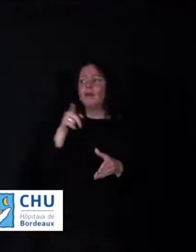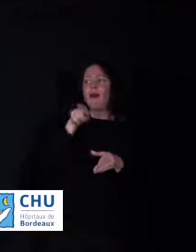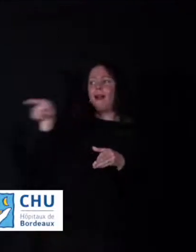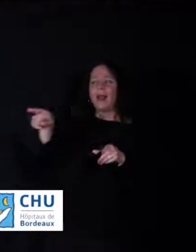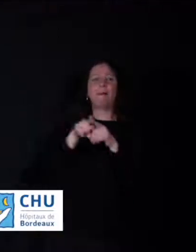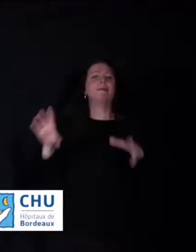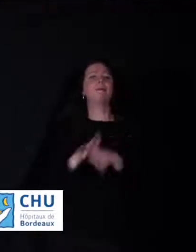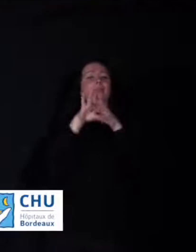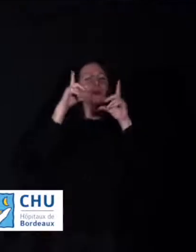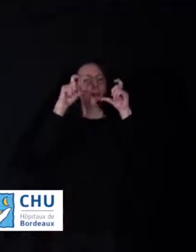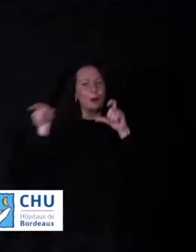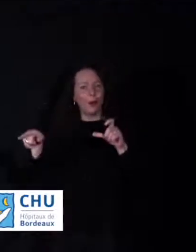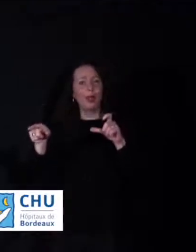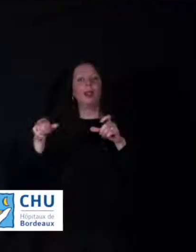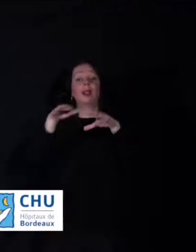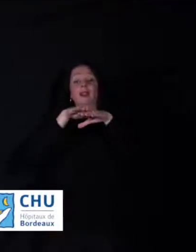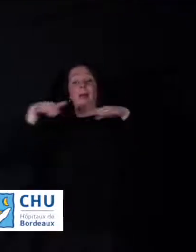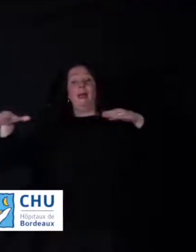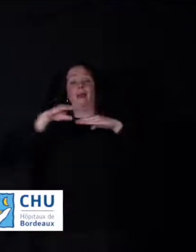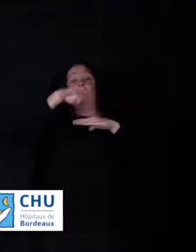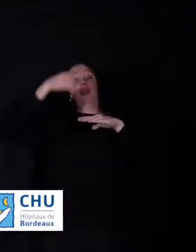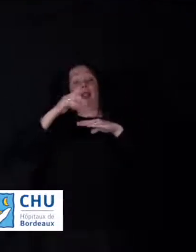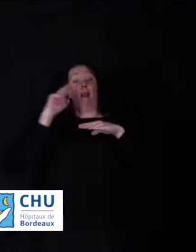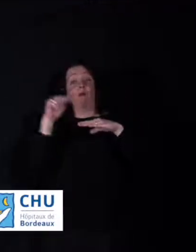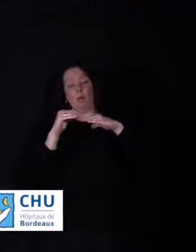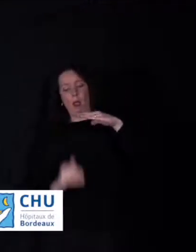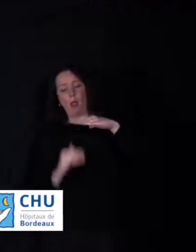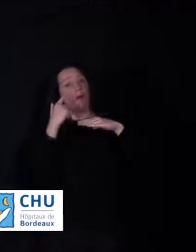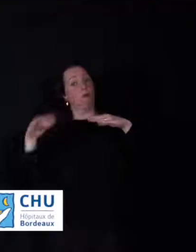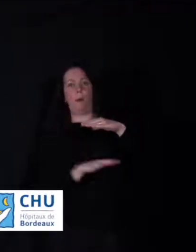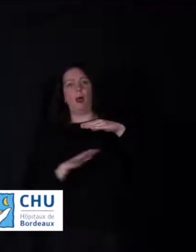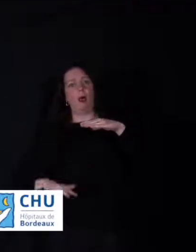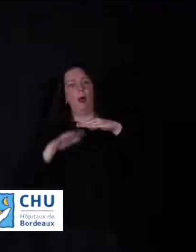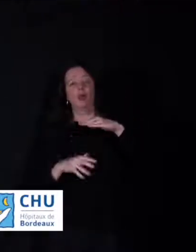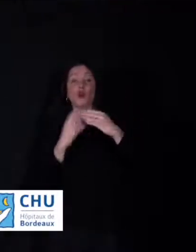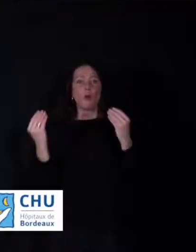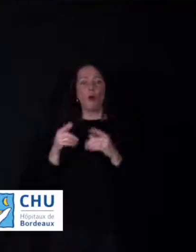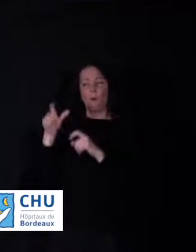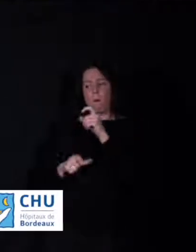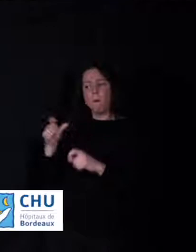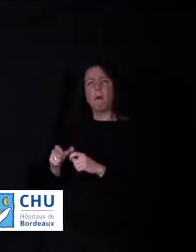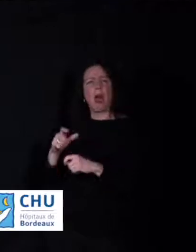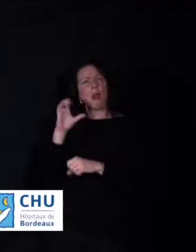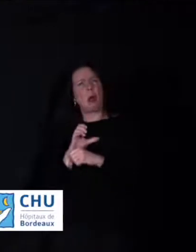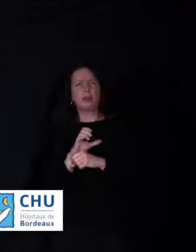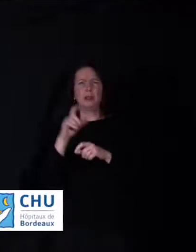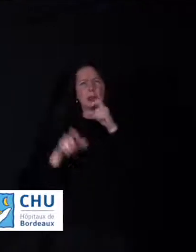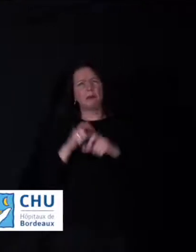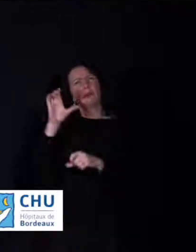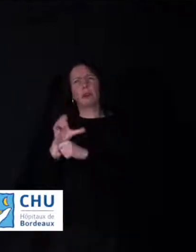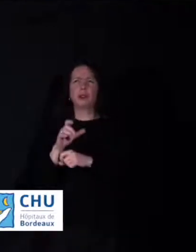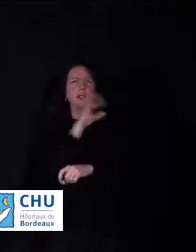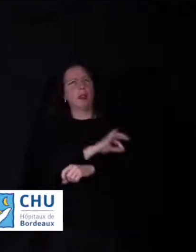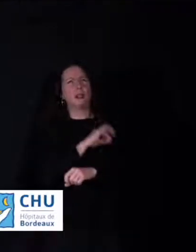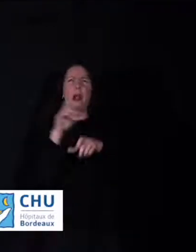On ne voit que ce qui se passe dessus. Et en effet, on entend beaucoup parler des anti-vaccins, mais globalement, il va y avoir